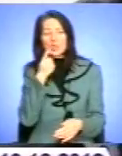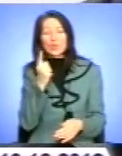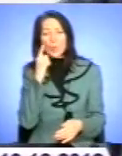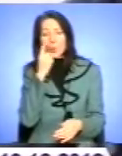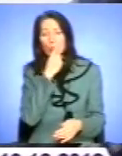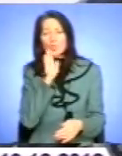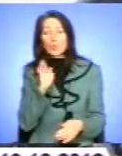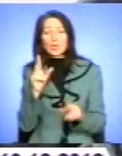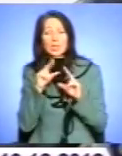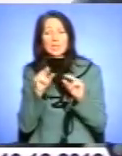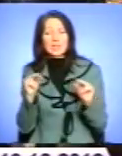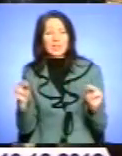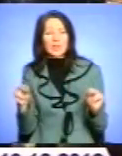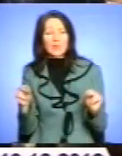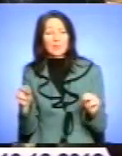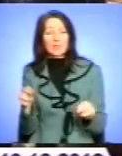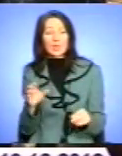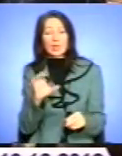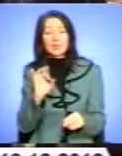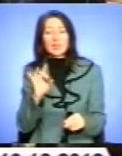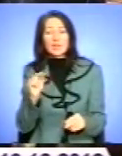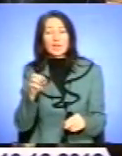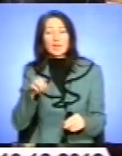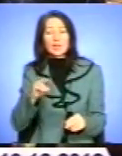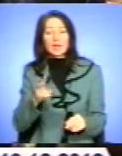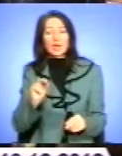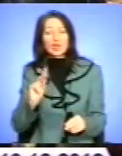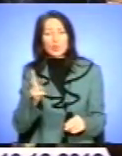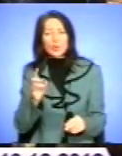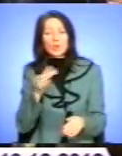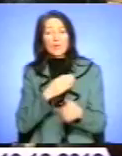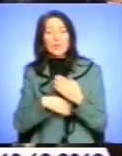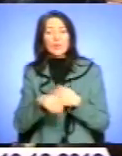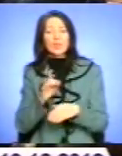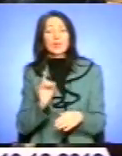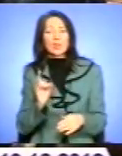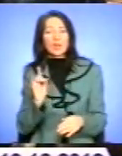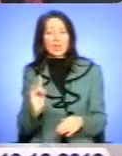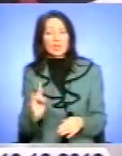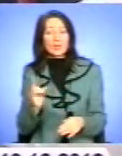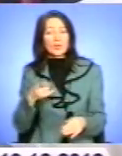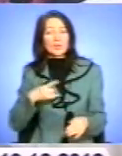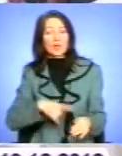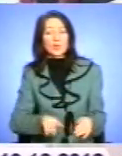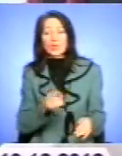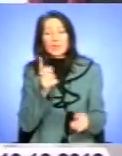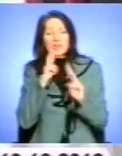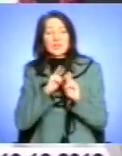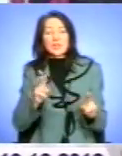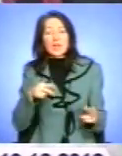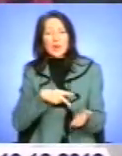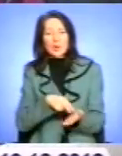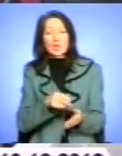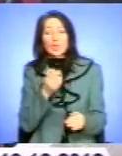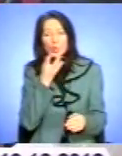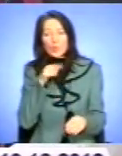були щасливі. Сергій Ткачук в інвалідному кріслі з народження. Він не знає, як це ходити, але добре відчув, як варто любити